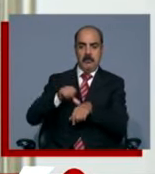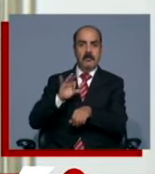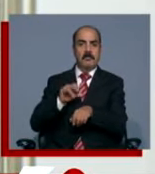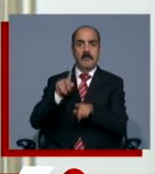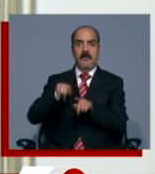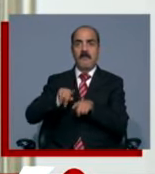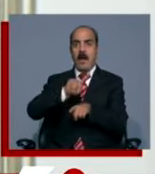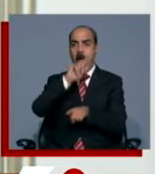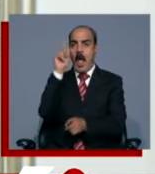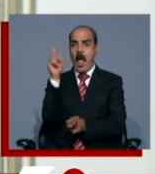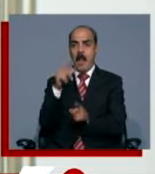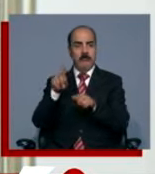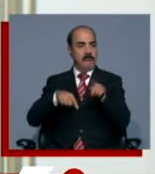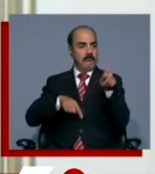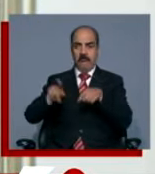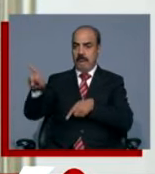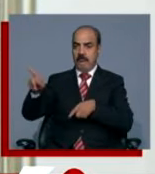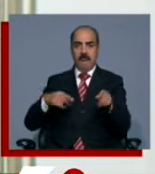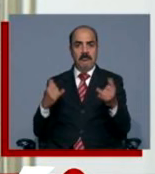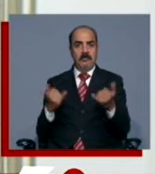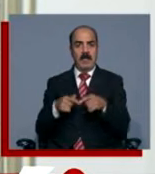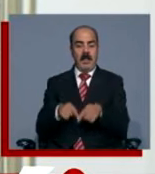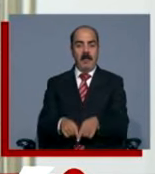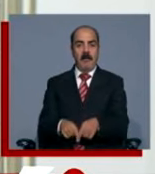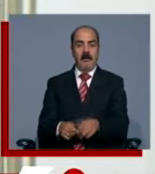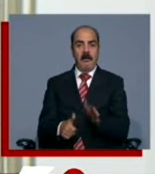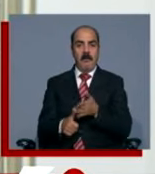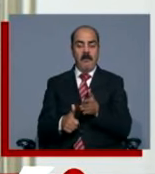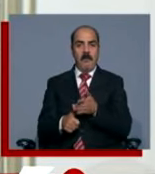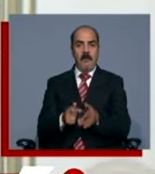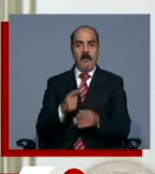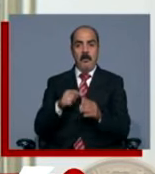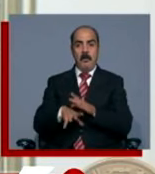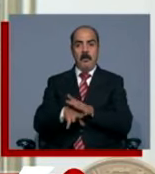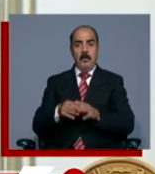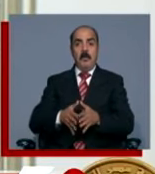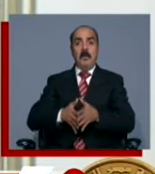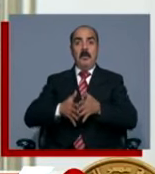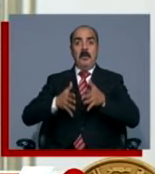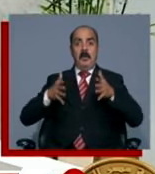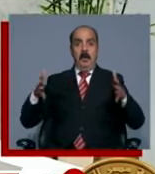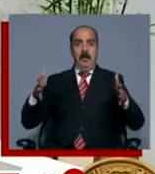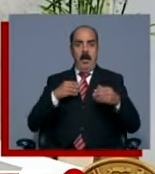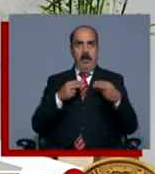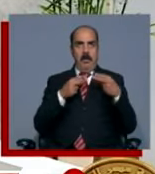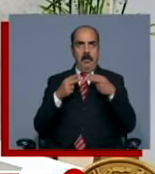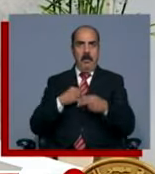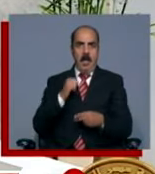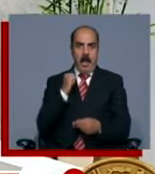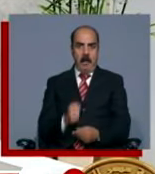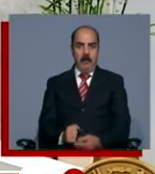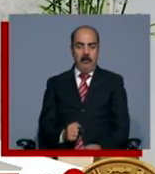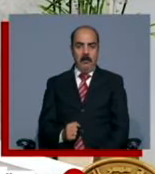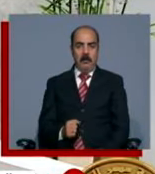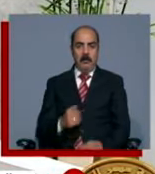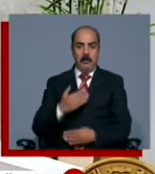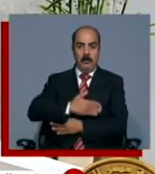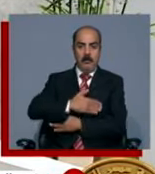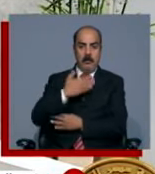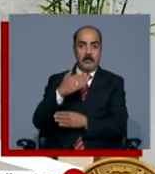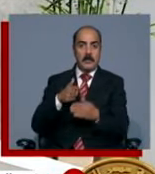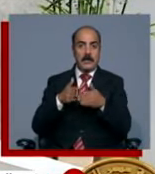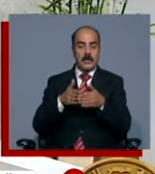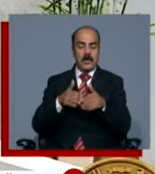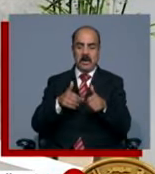والفريد لمصر. ولعل من أبرز المشروعات المصرية الطموحة المنطقة الاقتصادية